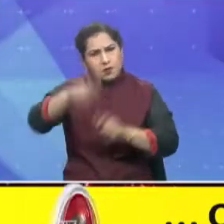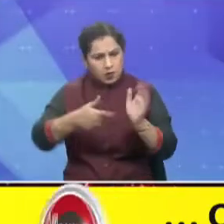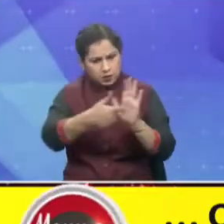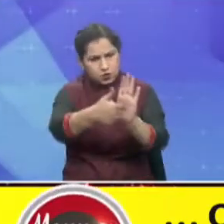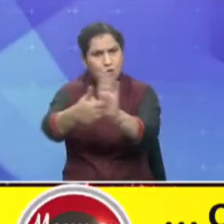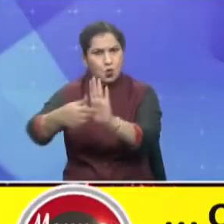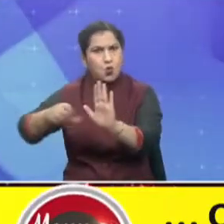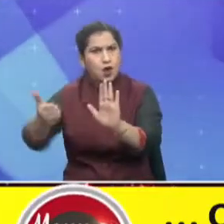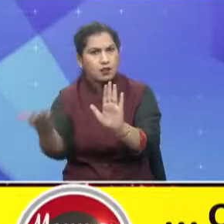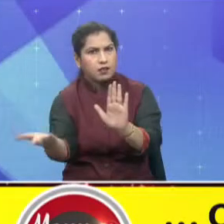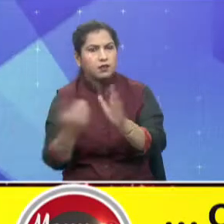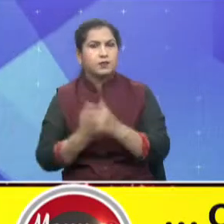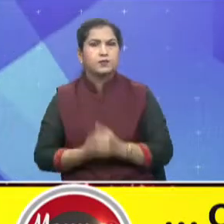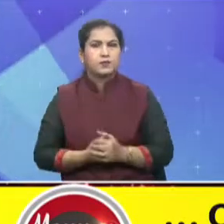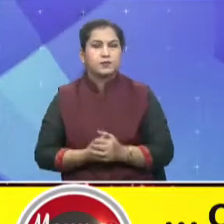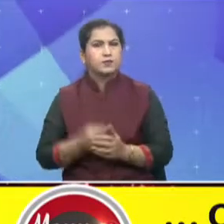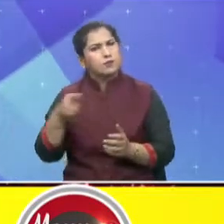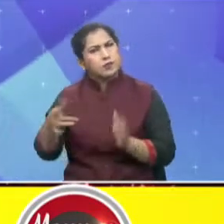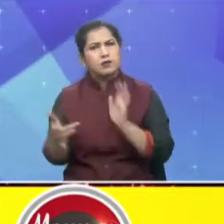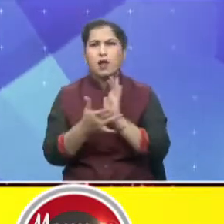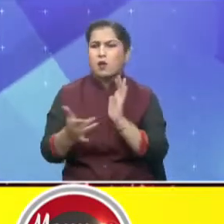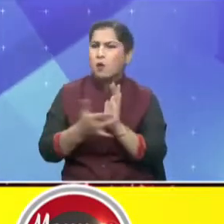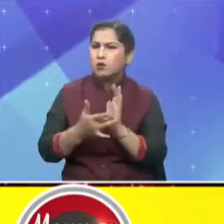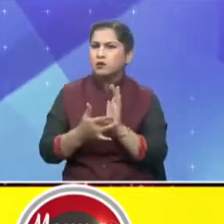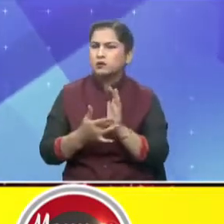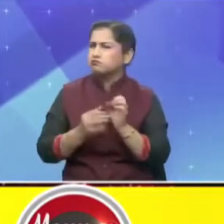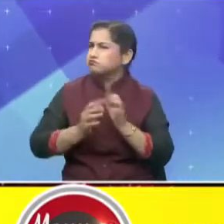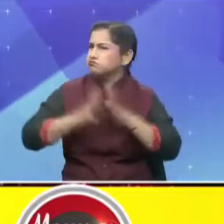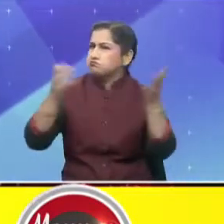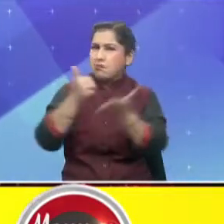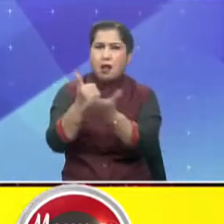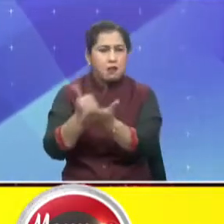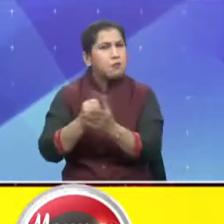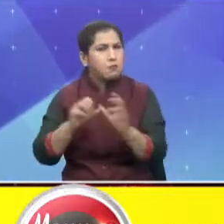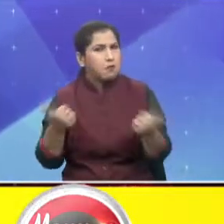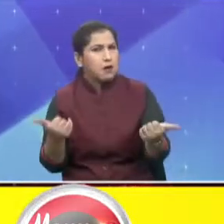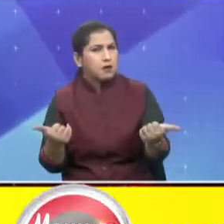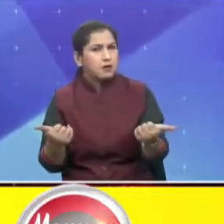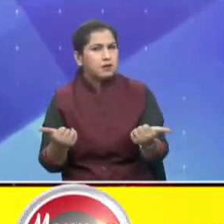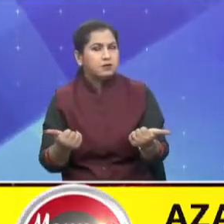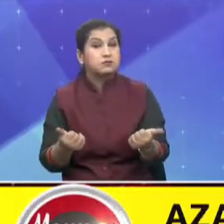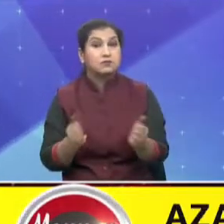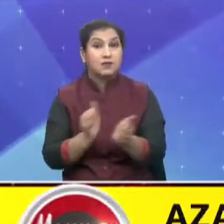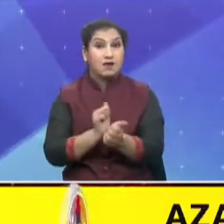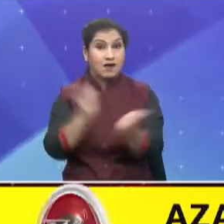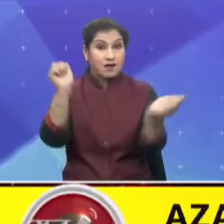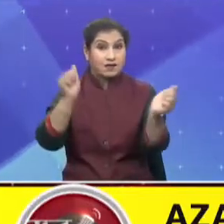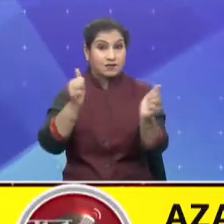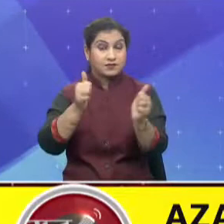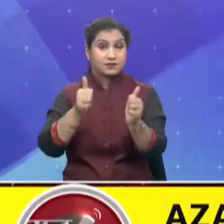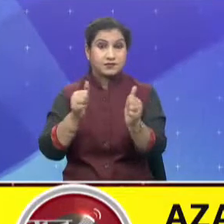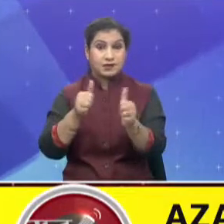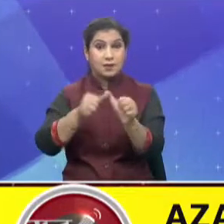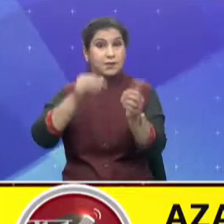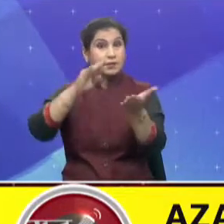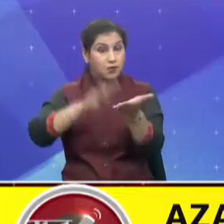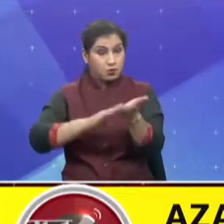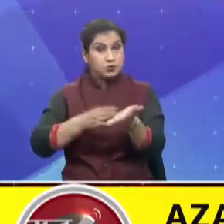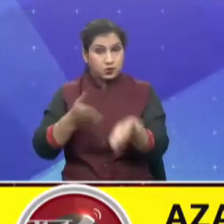ला सकते हैं। इसमें टेक्नोलॉजी की भी खूब मदद ले सकते हैं। आजादी का अमृत महोत्सव